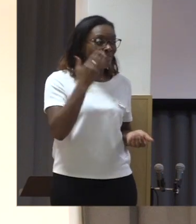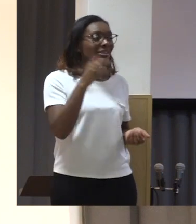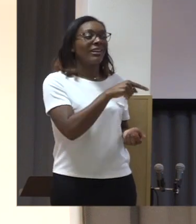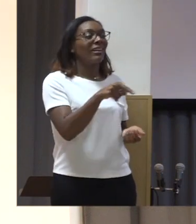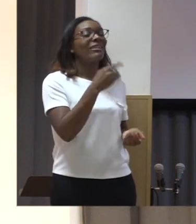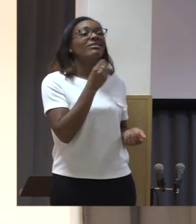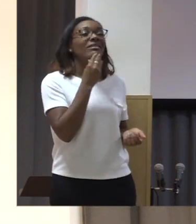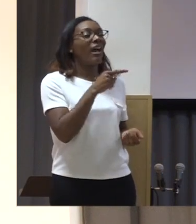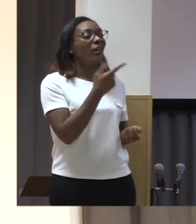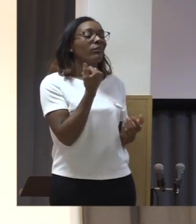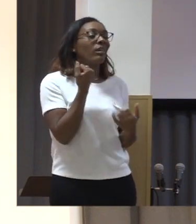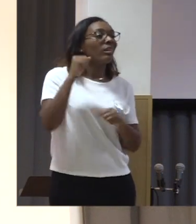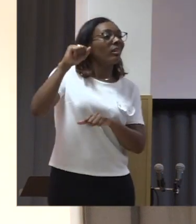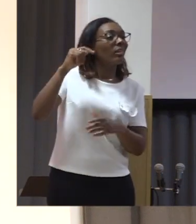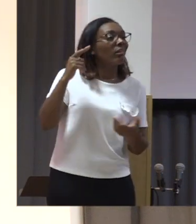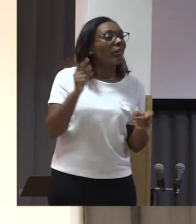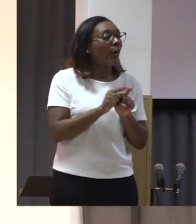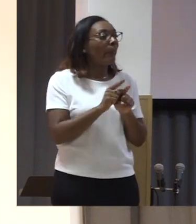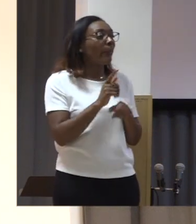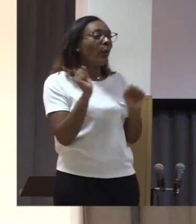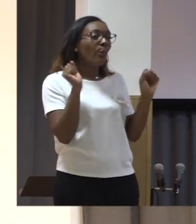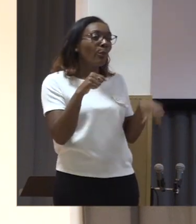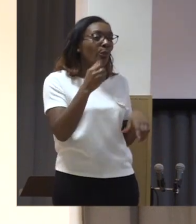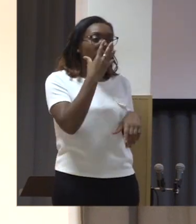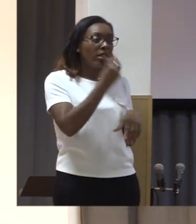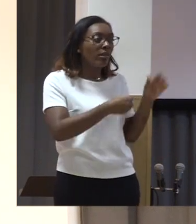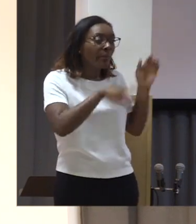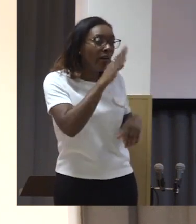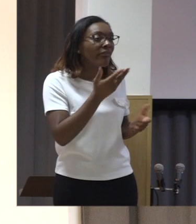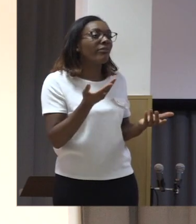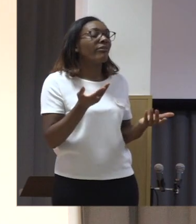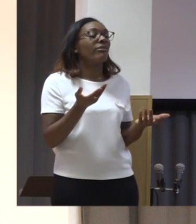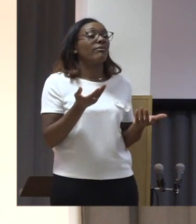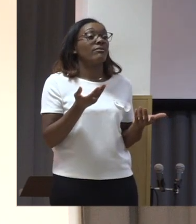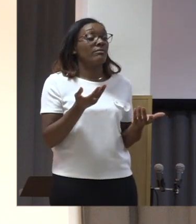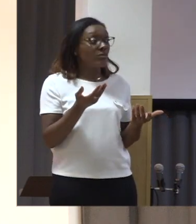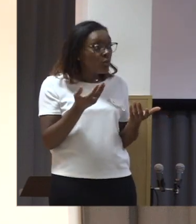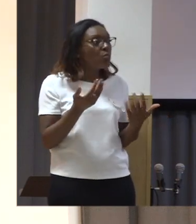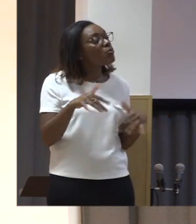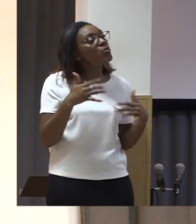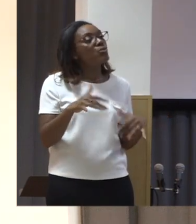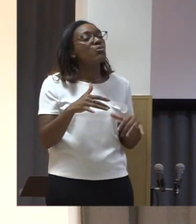peuple pouvait tomber dans un syncrétisme. Et nous voyons que dans la Bible,